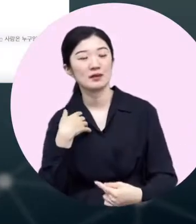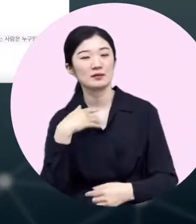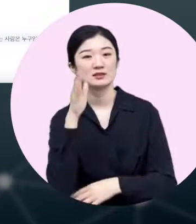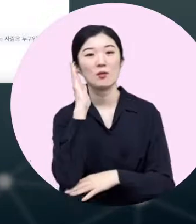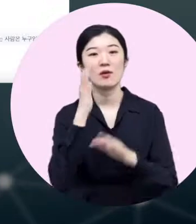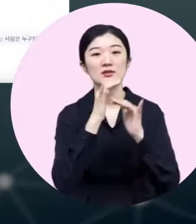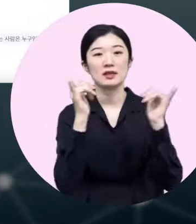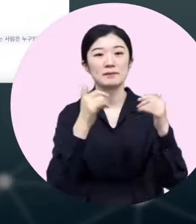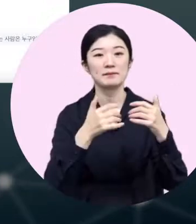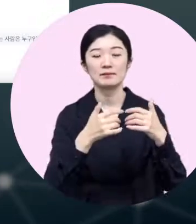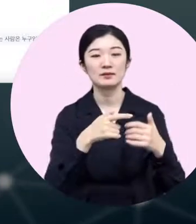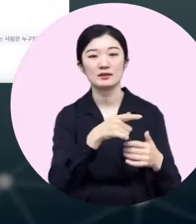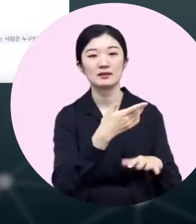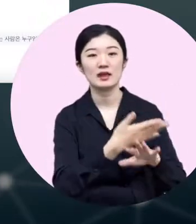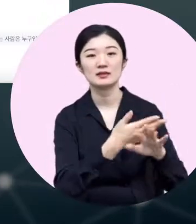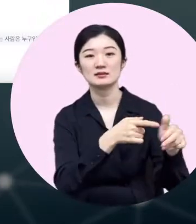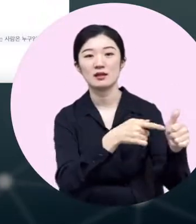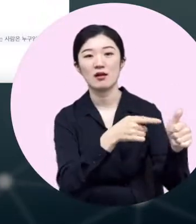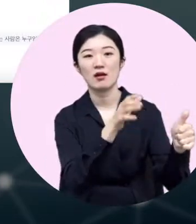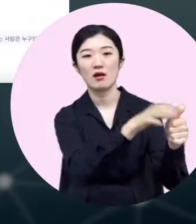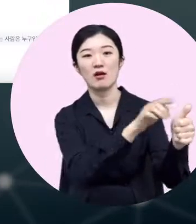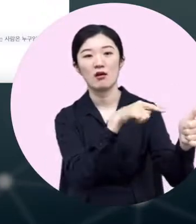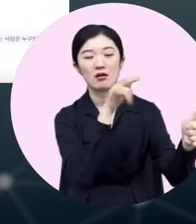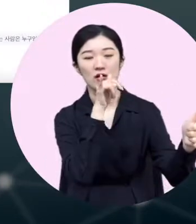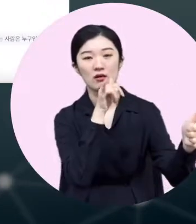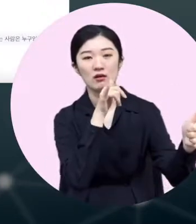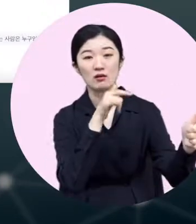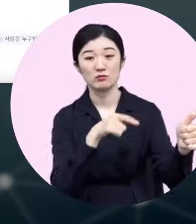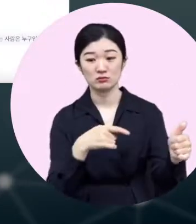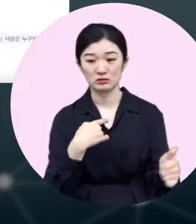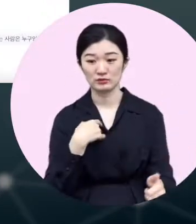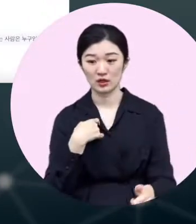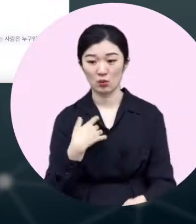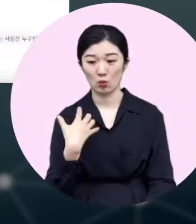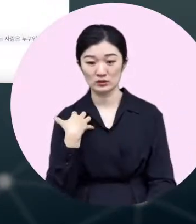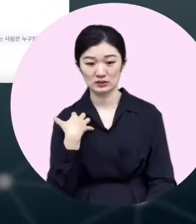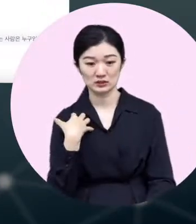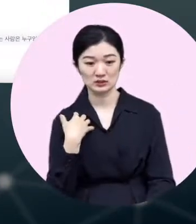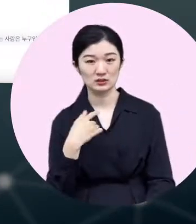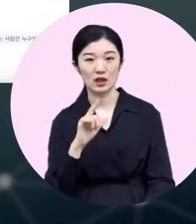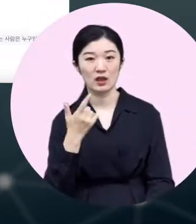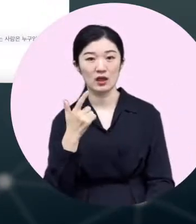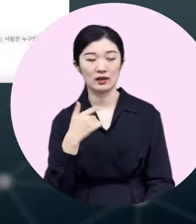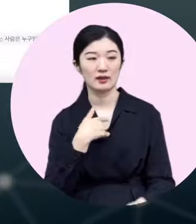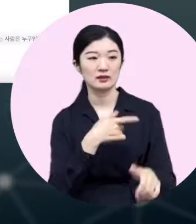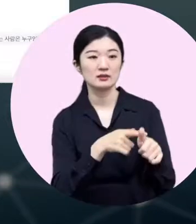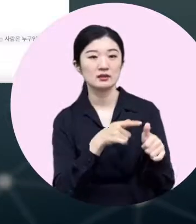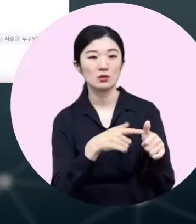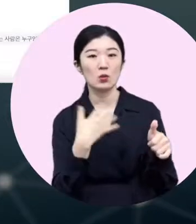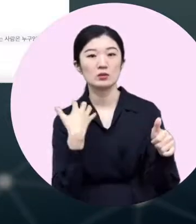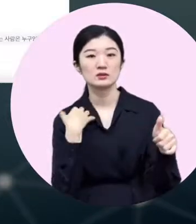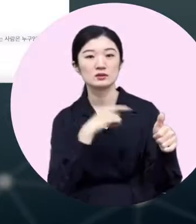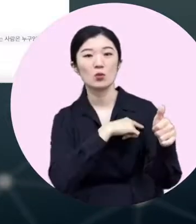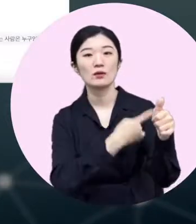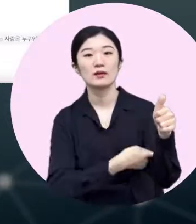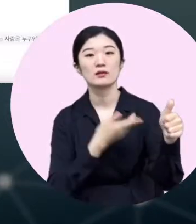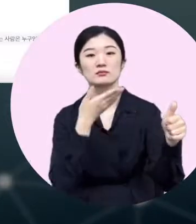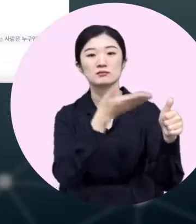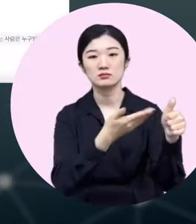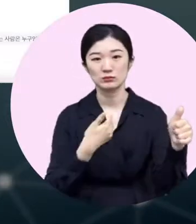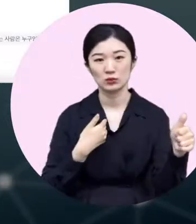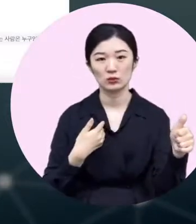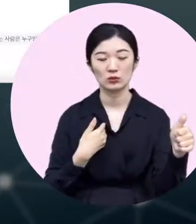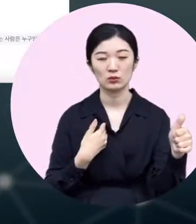그래서 강사가 이제 화면 공유를 해야 되니까 내가 호스트 권한을 갖고 있으면 안 되고 강사한테 이제 호스트 권한을 넘겨주잖아요.